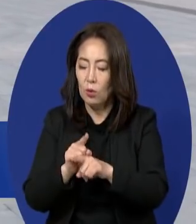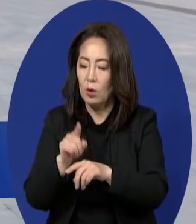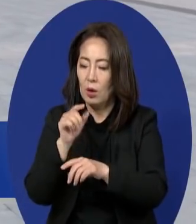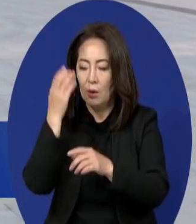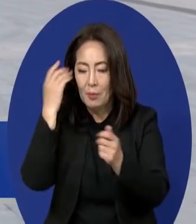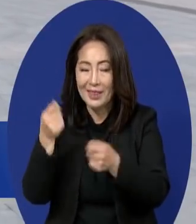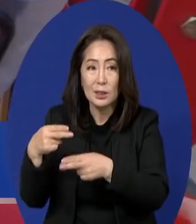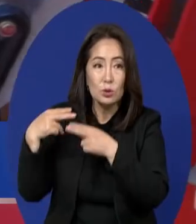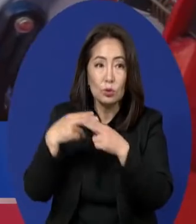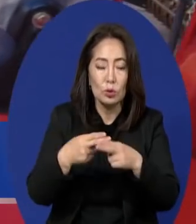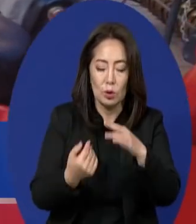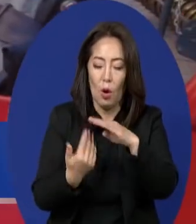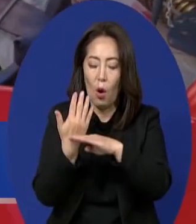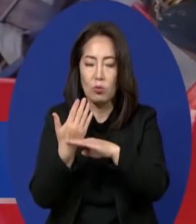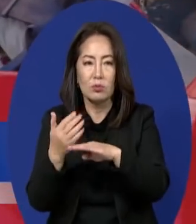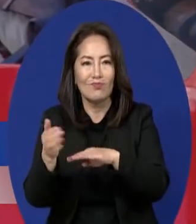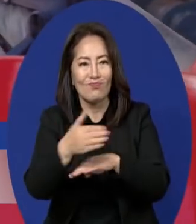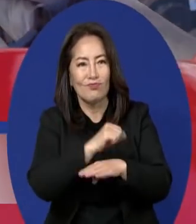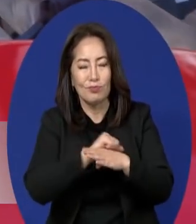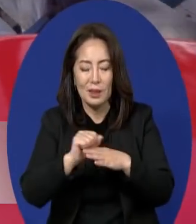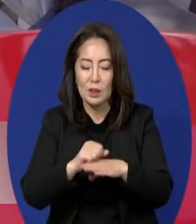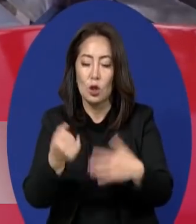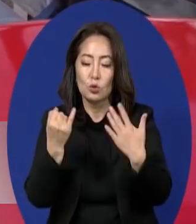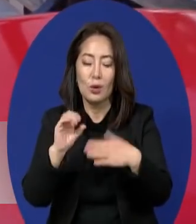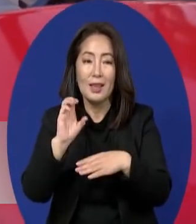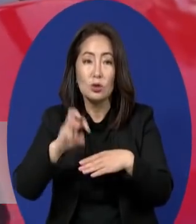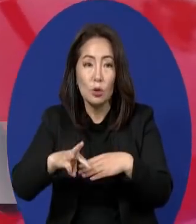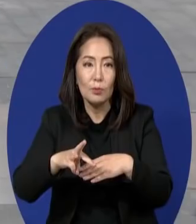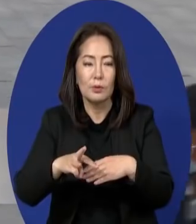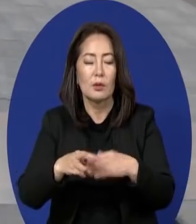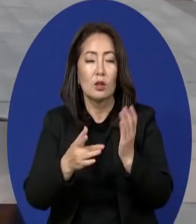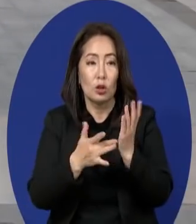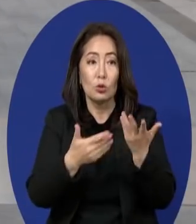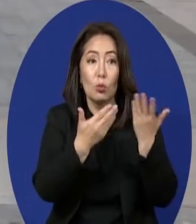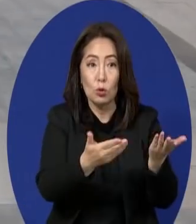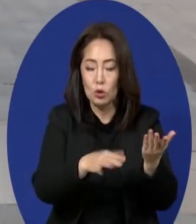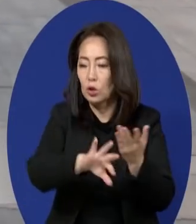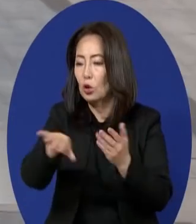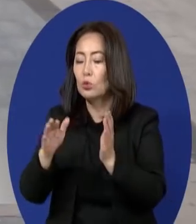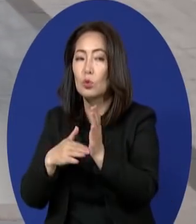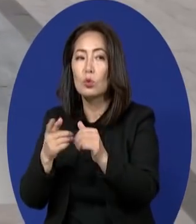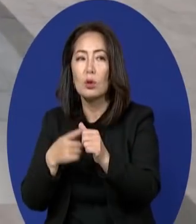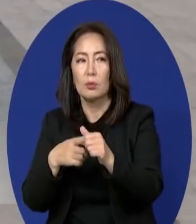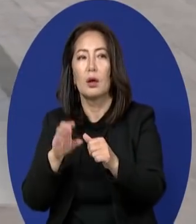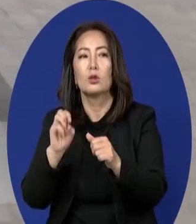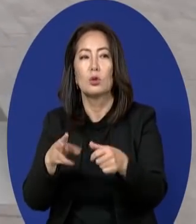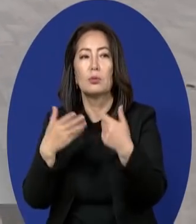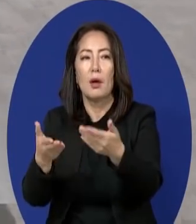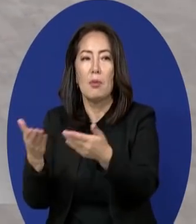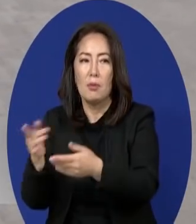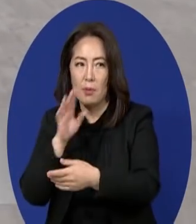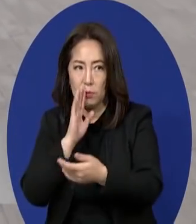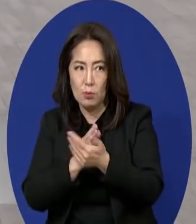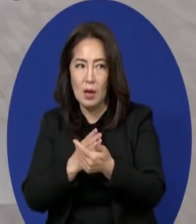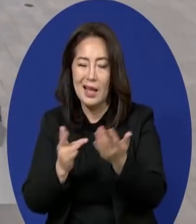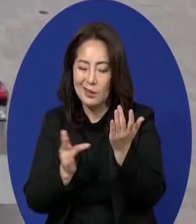тариалан үйл садлангаа бэлдэх 6 сумд одоо өгсөн бол энэ жил одоо үлдсэн сумдаа ингээд бүтэн одоо бас тагаат хийж